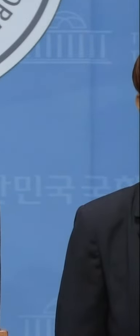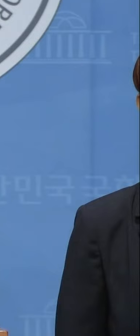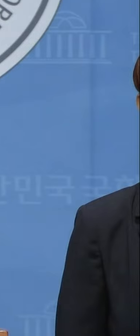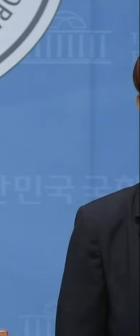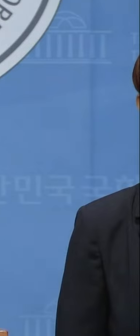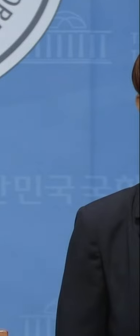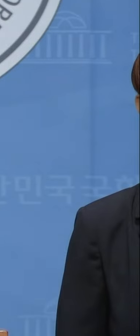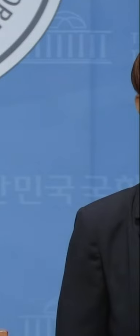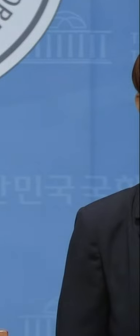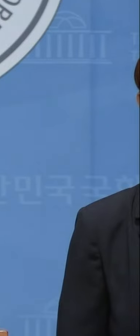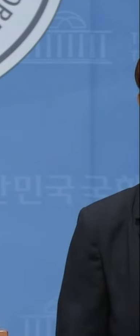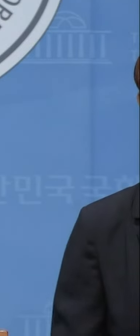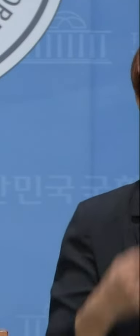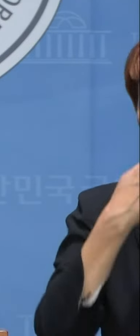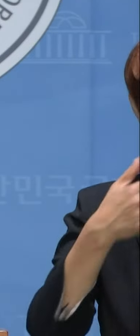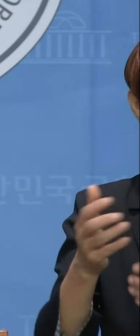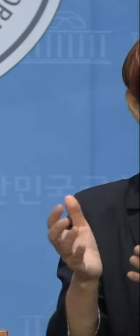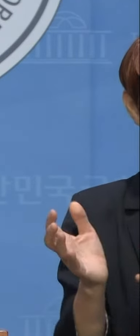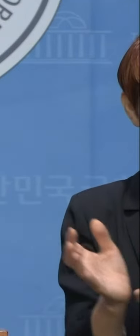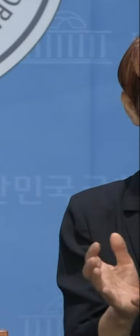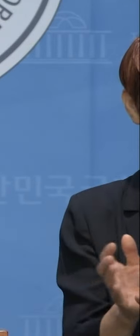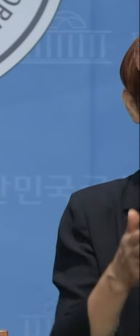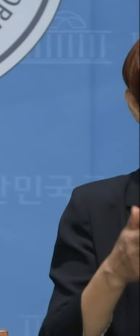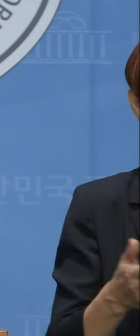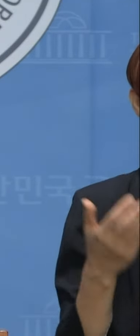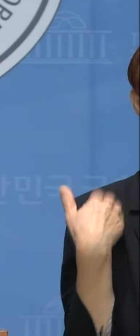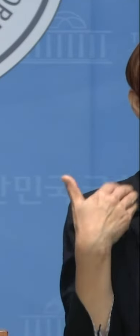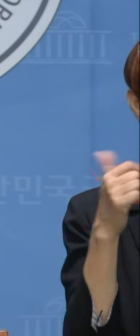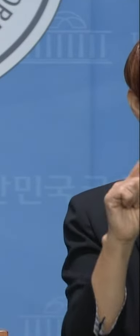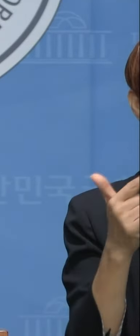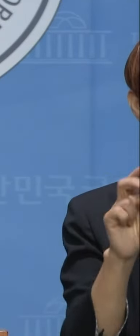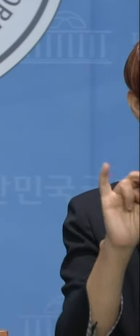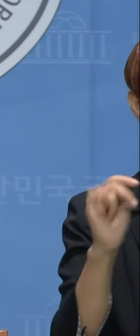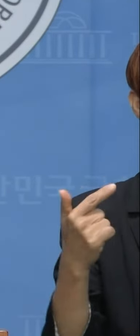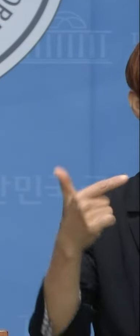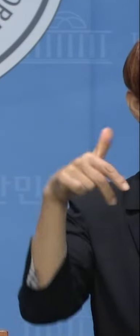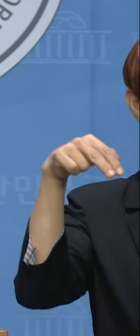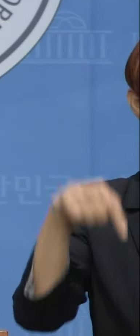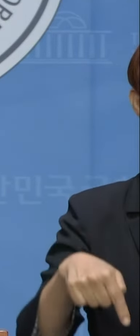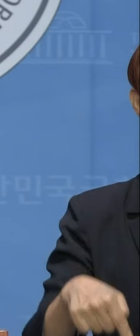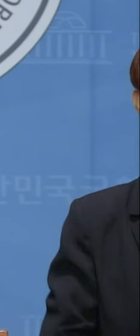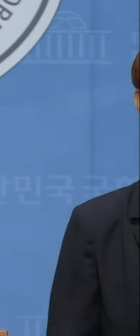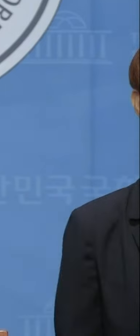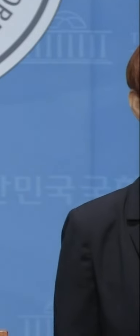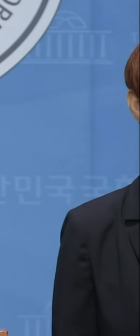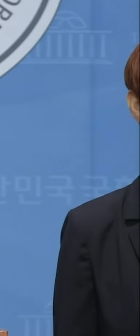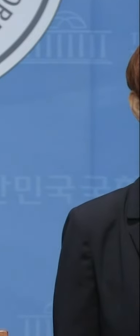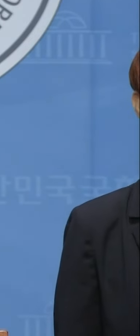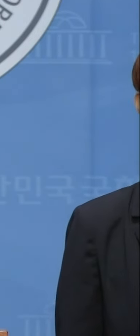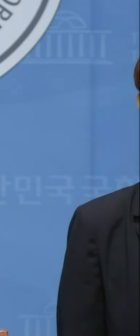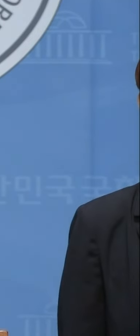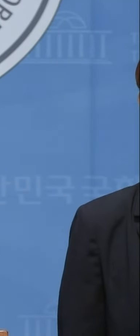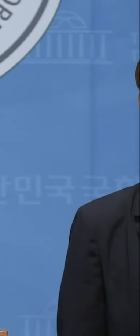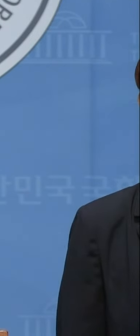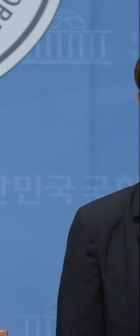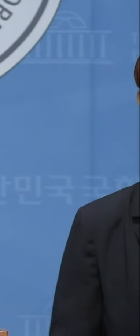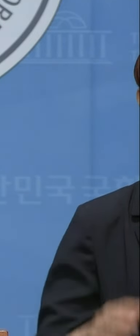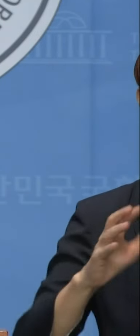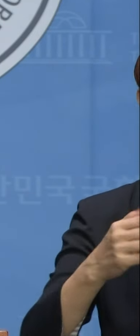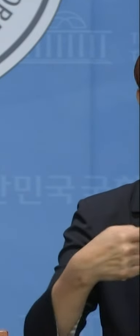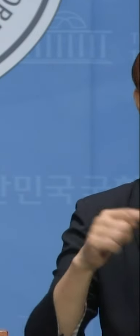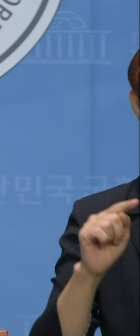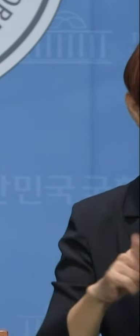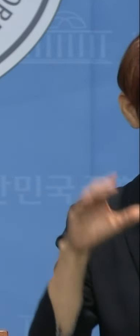마십시오 더불어민주당 대변인 한민수 논평을 발표하겠습니다 민심